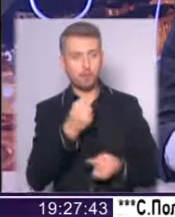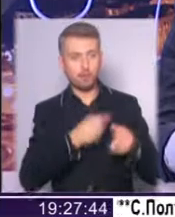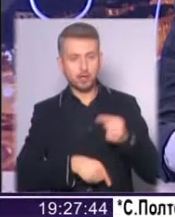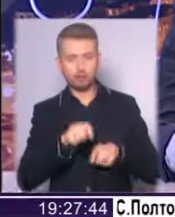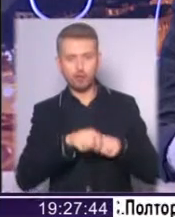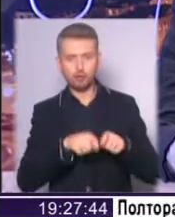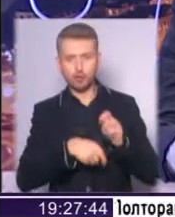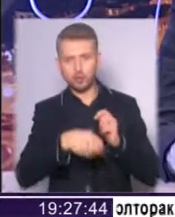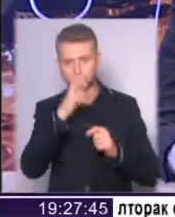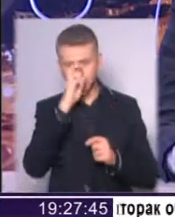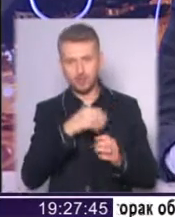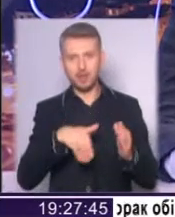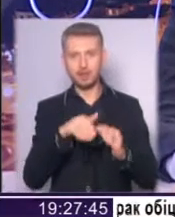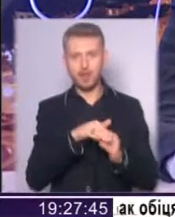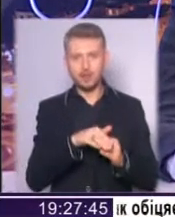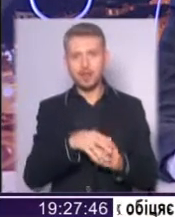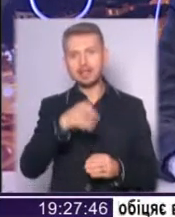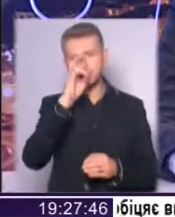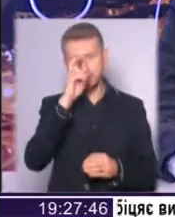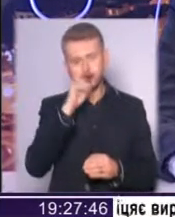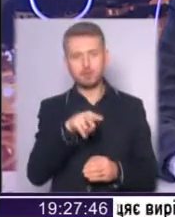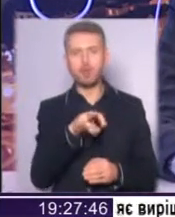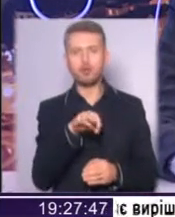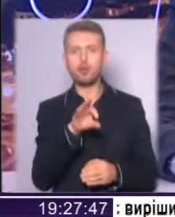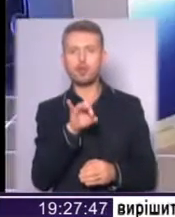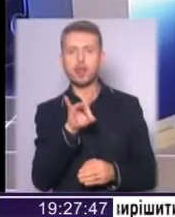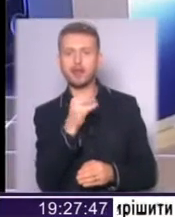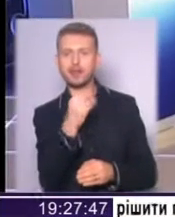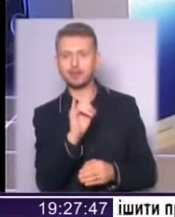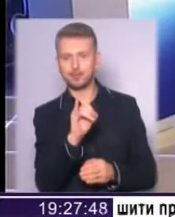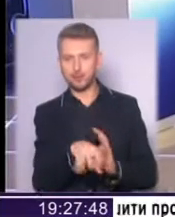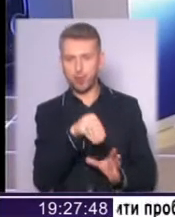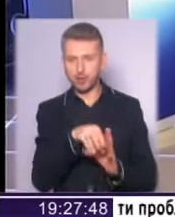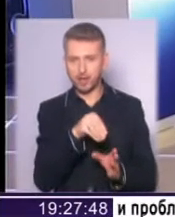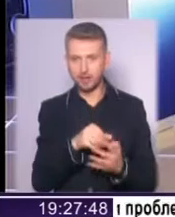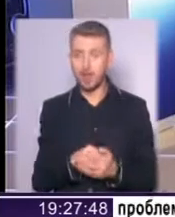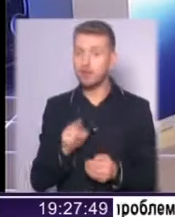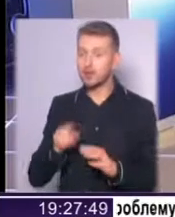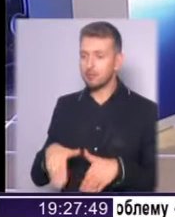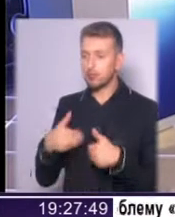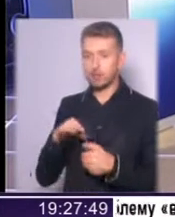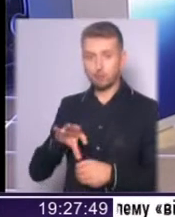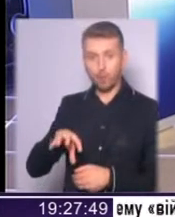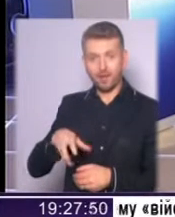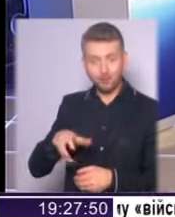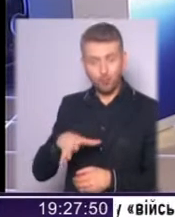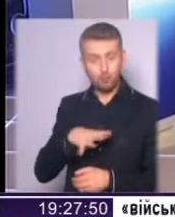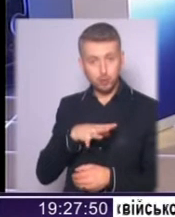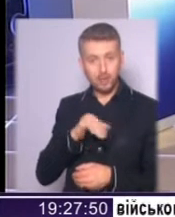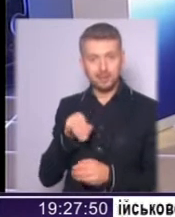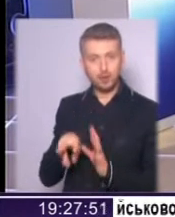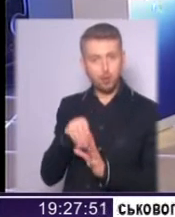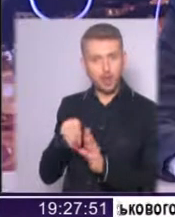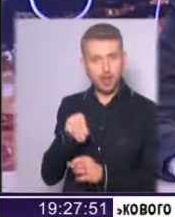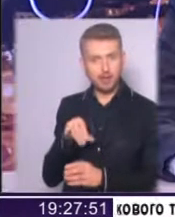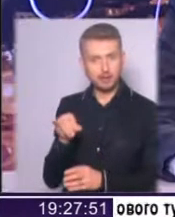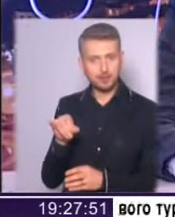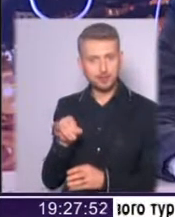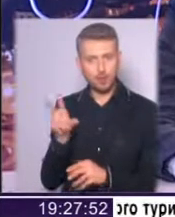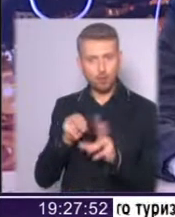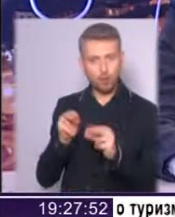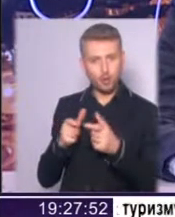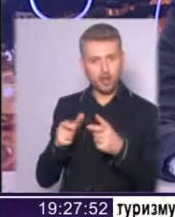закину. Слава Богу, парламент цю норму йому відхилив, а ми пропонували, давайте ми знайдемо більше 10 мільярдів додатково кожен